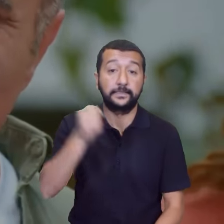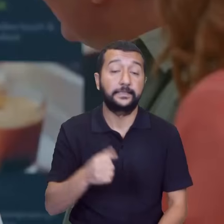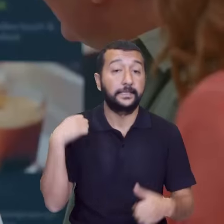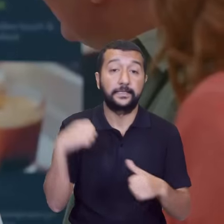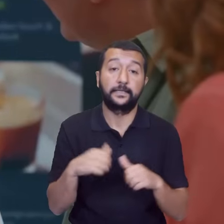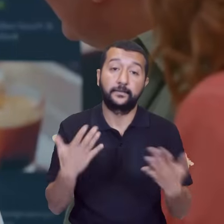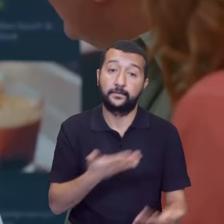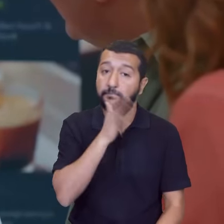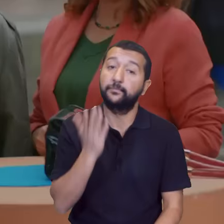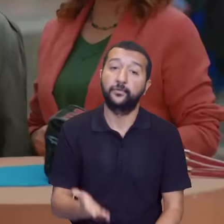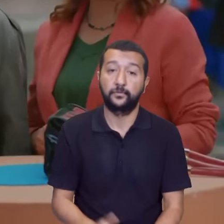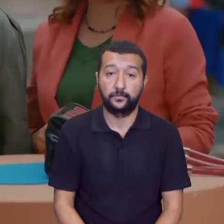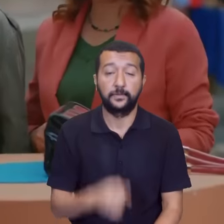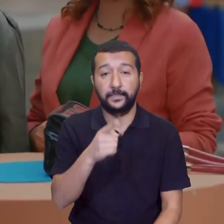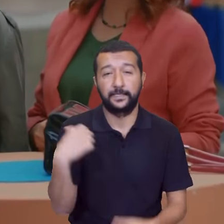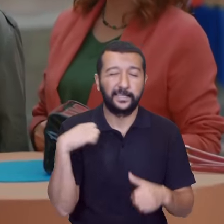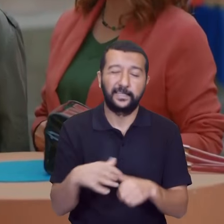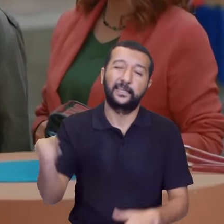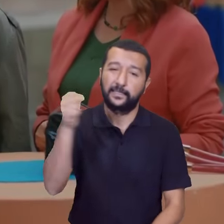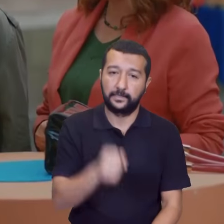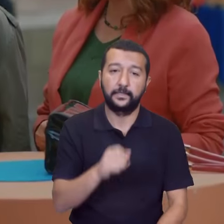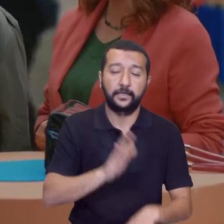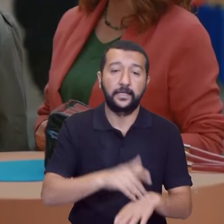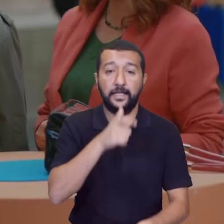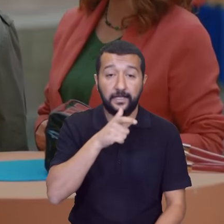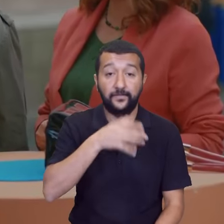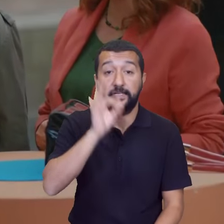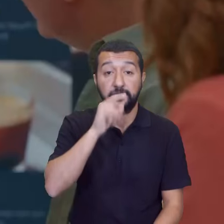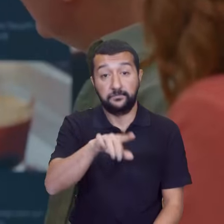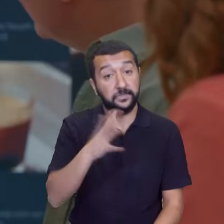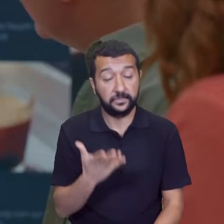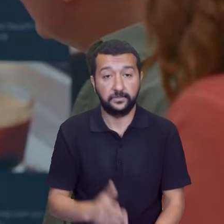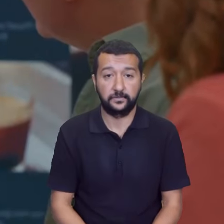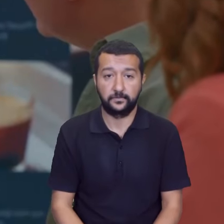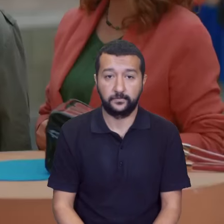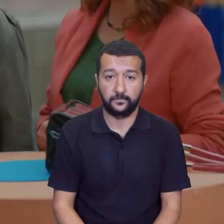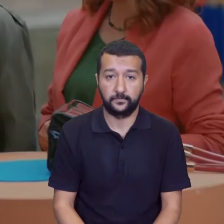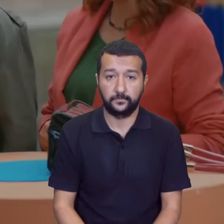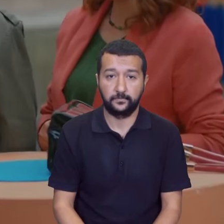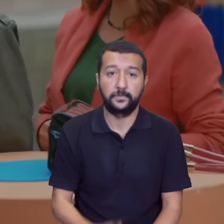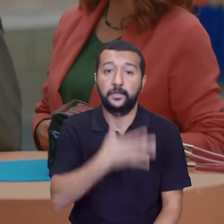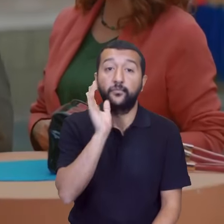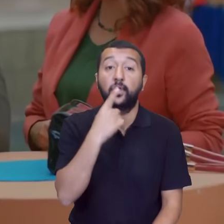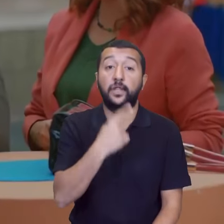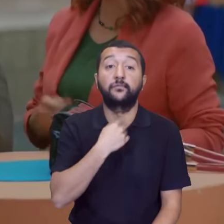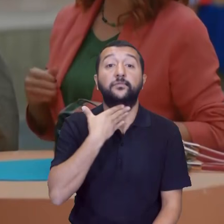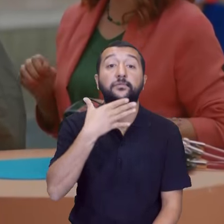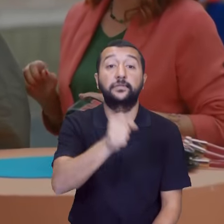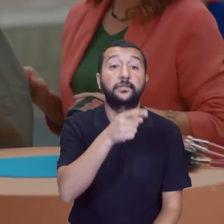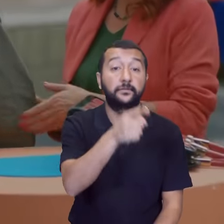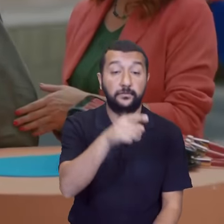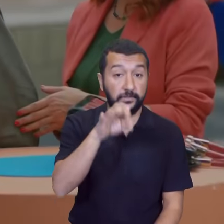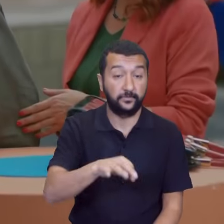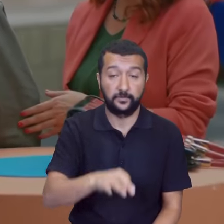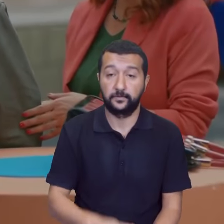getireceğiz peki? Bilmiyorum. Hadi geri geldi. Kahveyi içecek mi sence? Bilmiyorum değil mi? Ümünde sıkarım